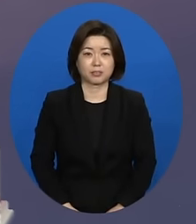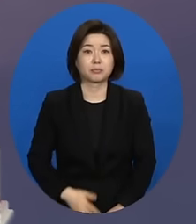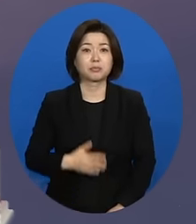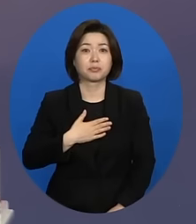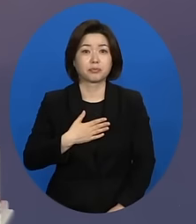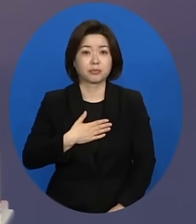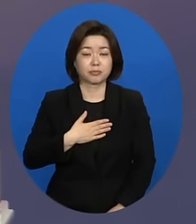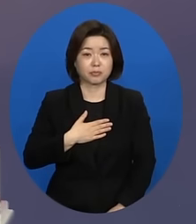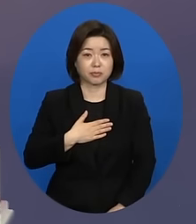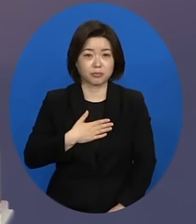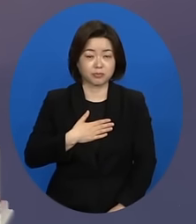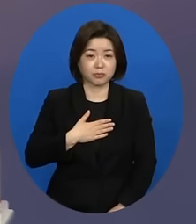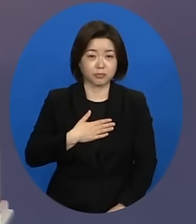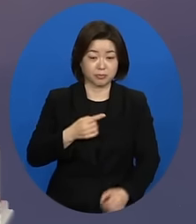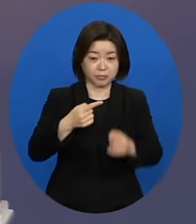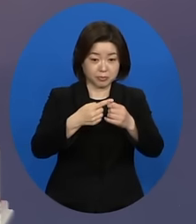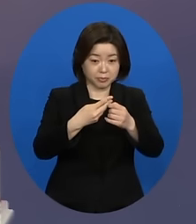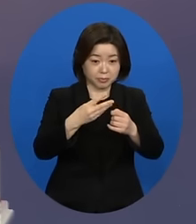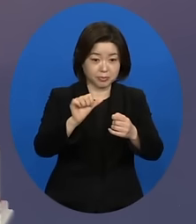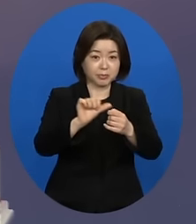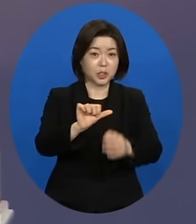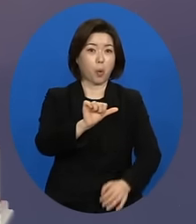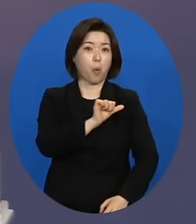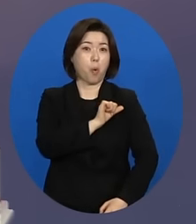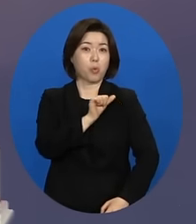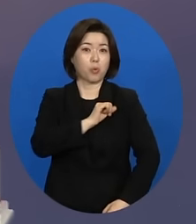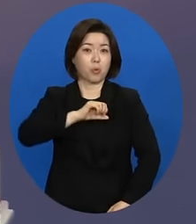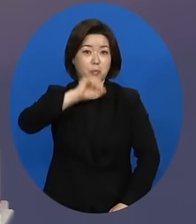제가 5번째 꽁지로 합격을 했습니다.